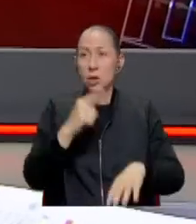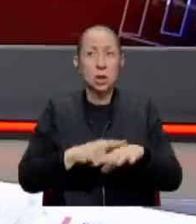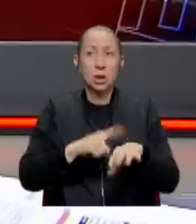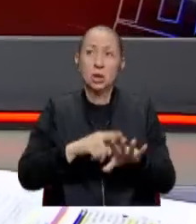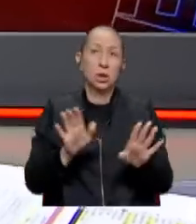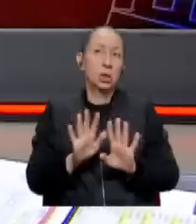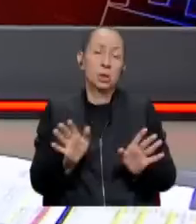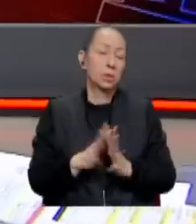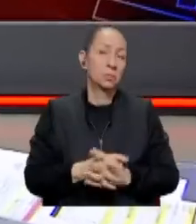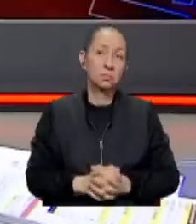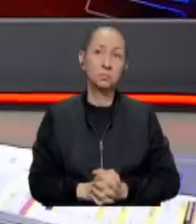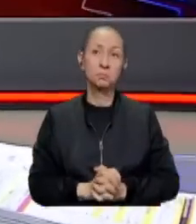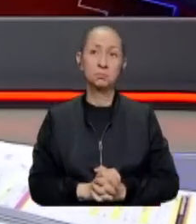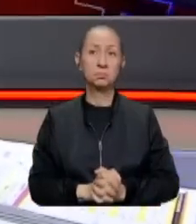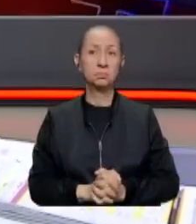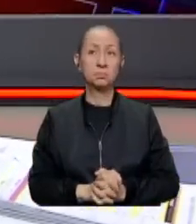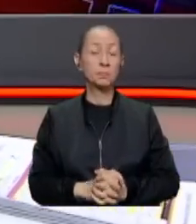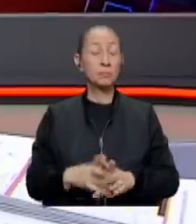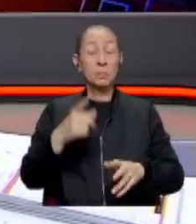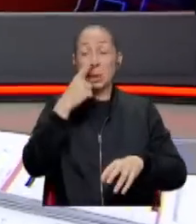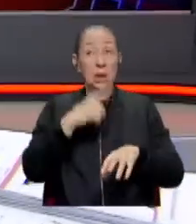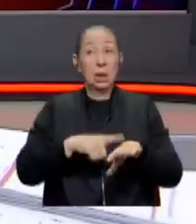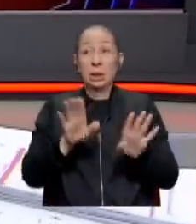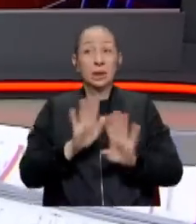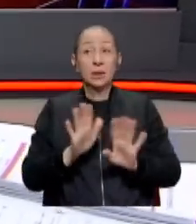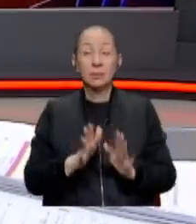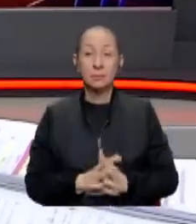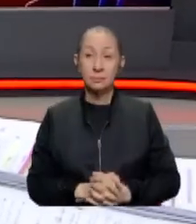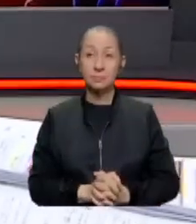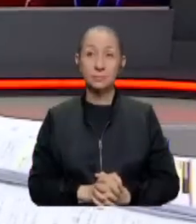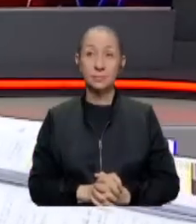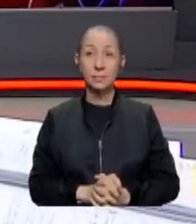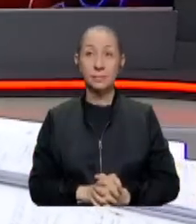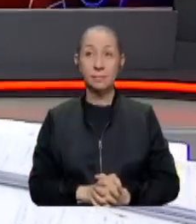bir şey değil ya İnanılır gibi değil yani